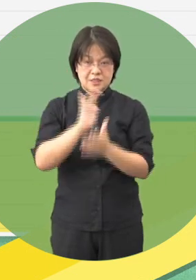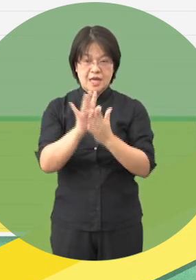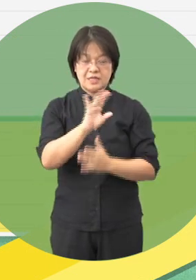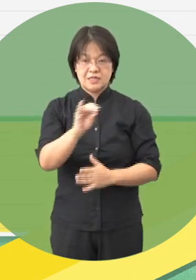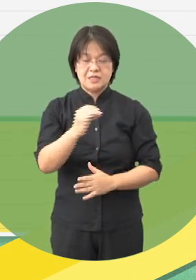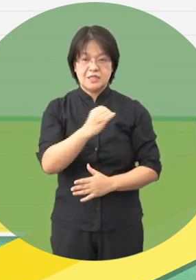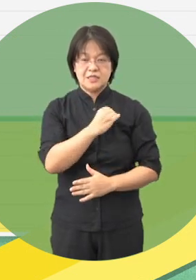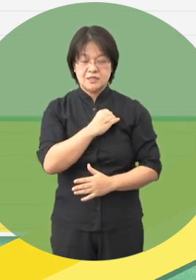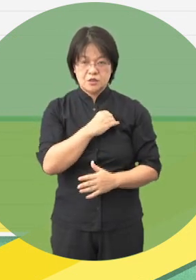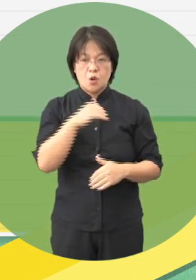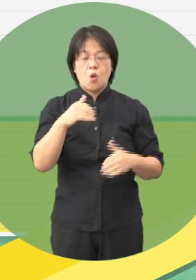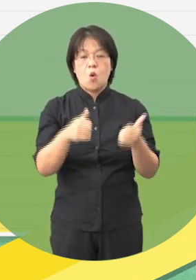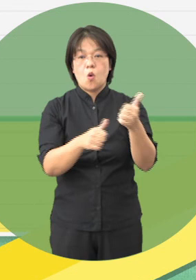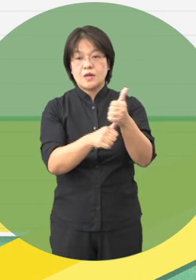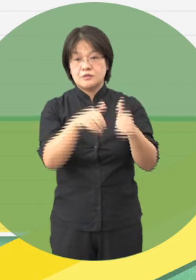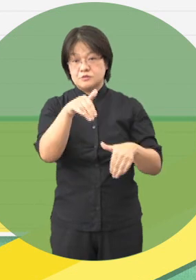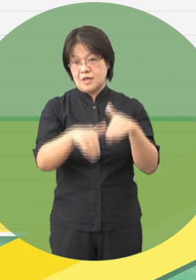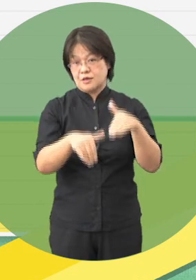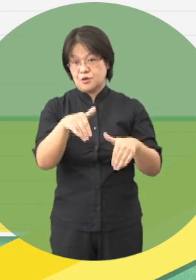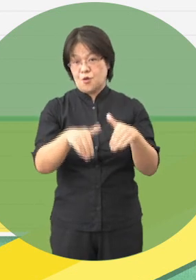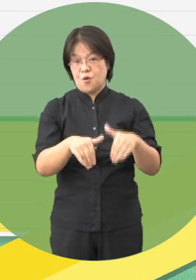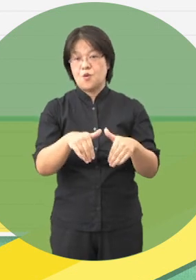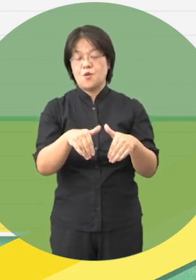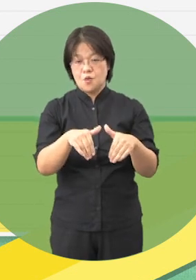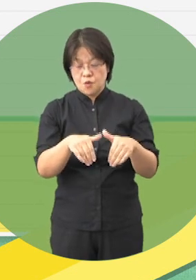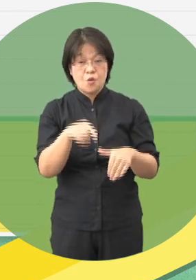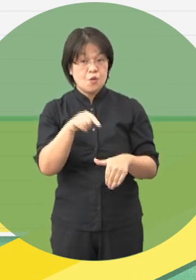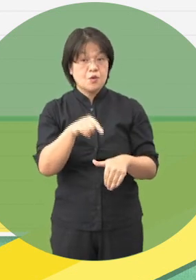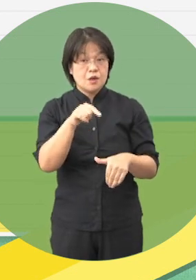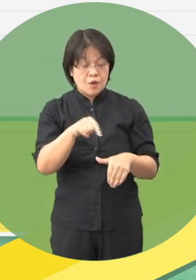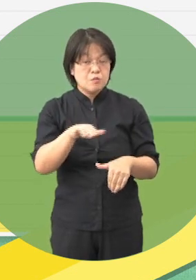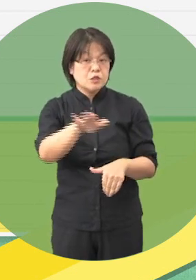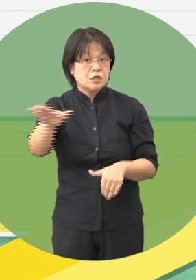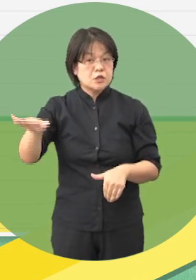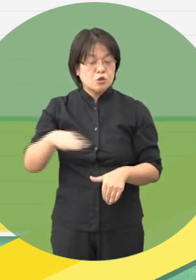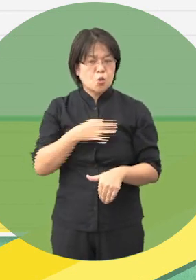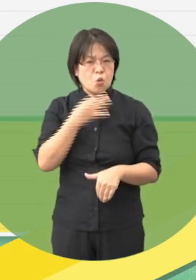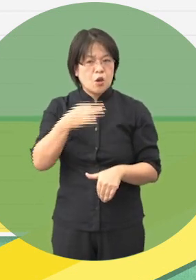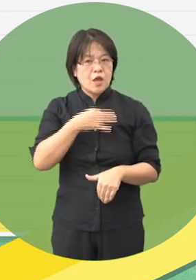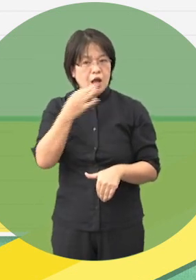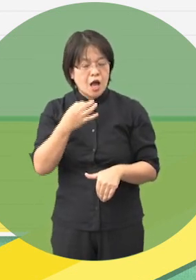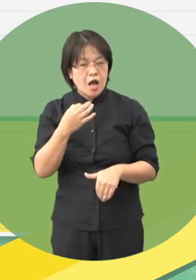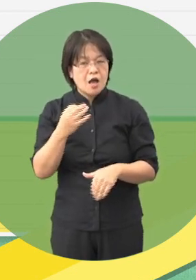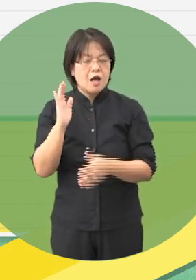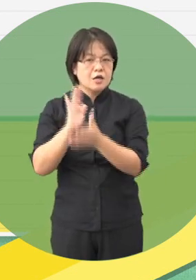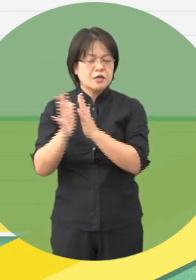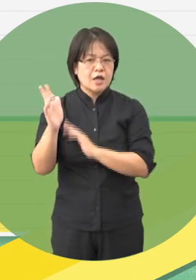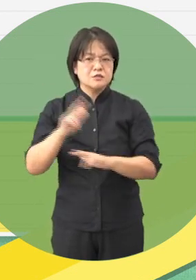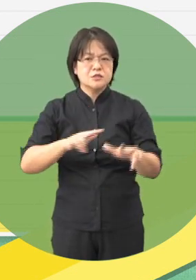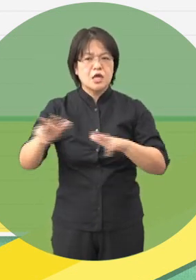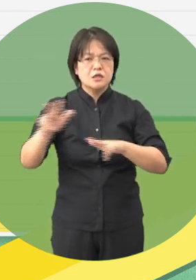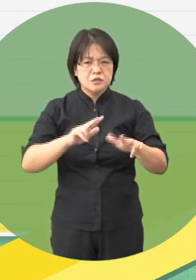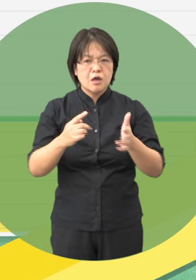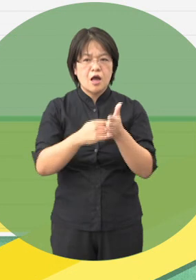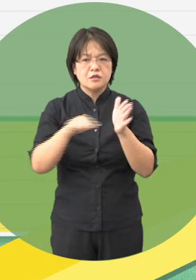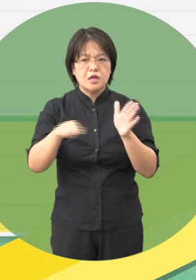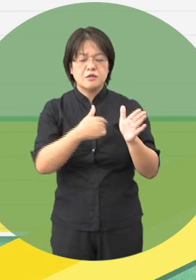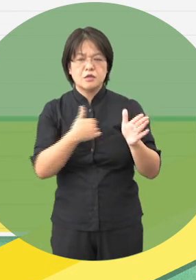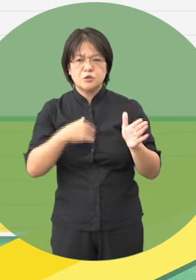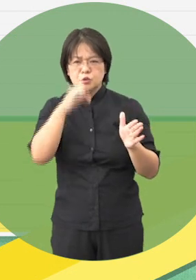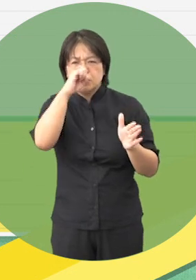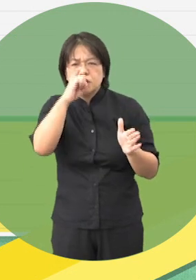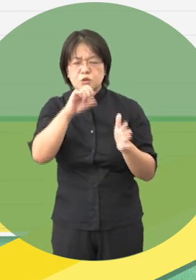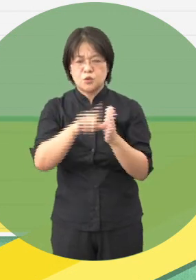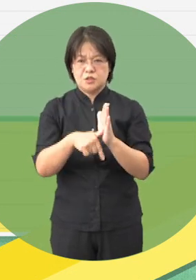補欠選挙の投票日です選挙は県民の声が県政に生かされる最大の機会です声を